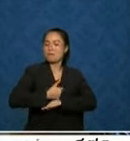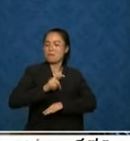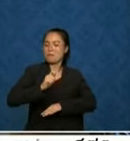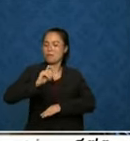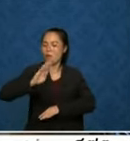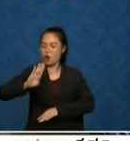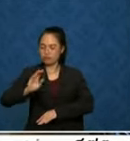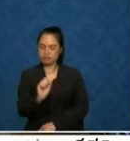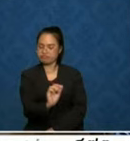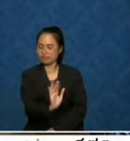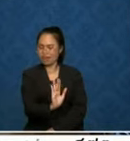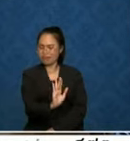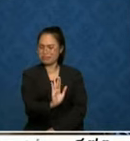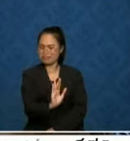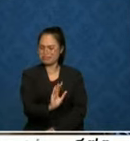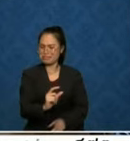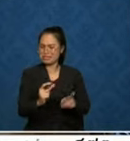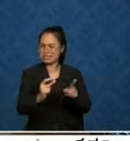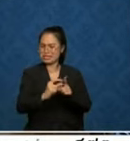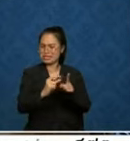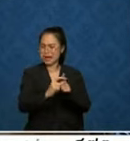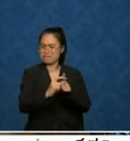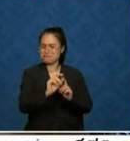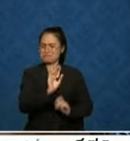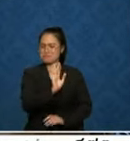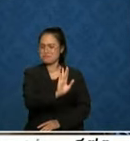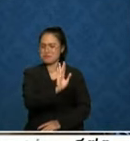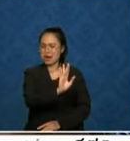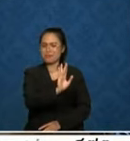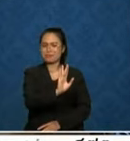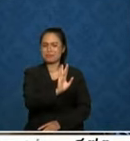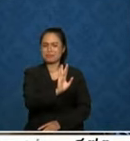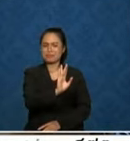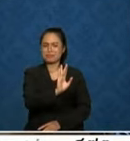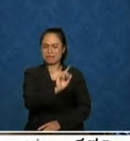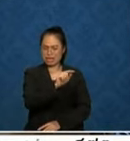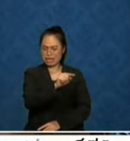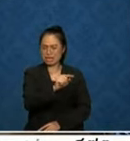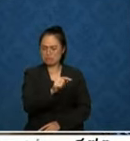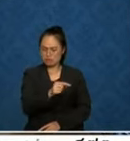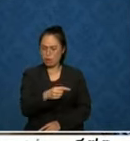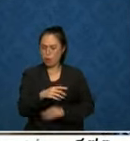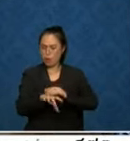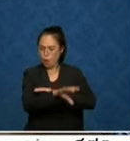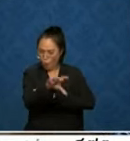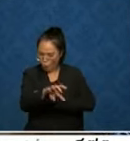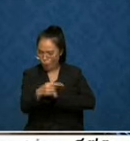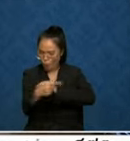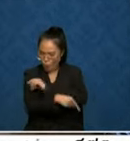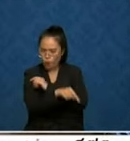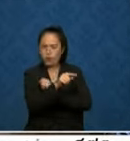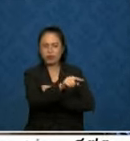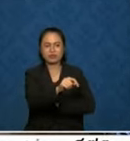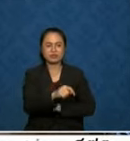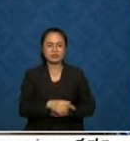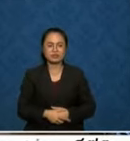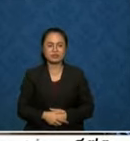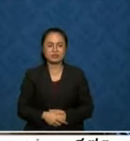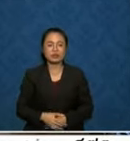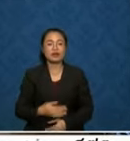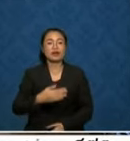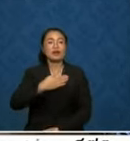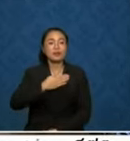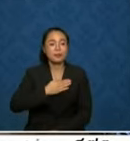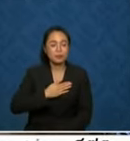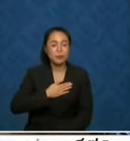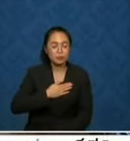ครับเพราะเป็นคำต้องห้ามและมีแนวโน้มจะต้องเปลี่ยนที่นอนสูงครับท่านประธานครับผมมี